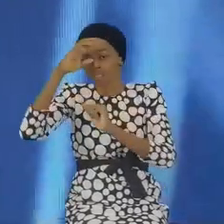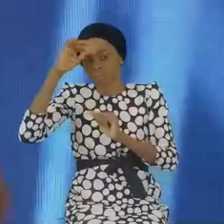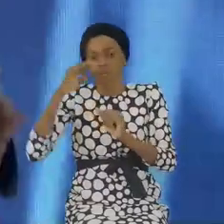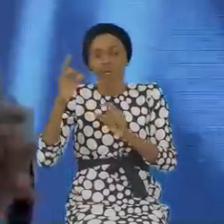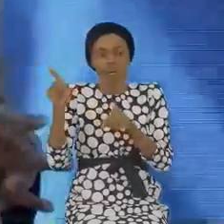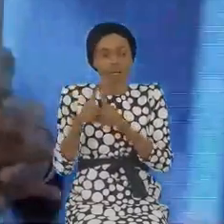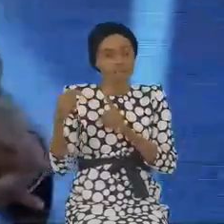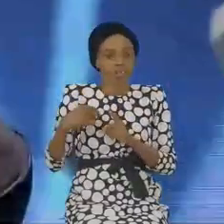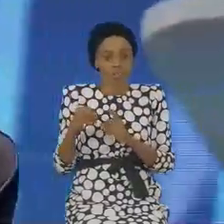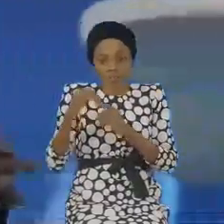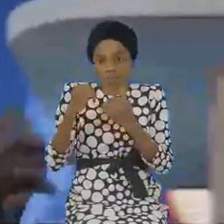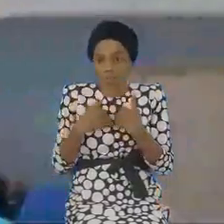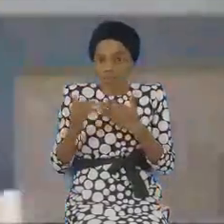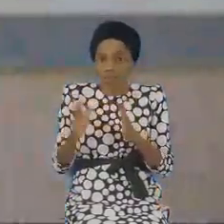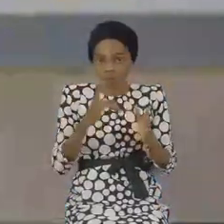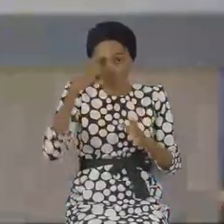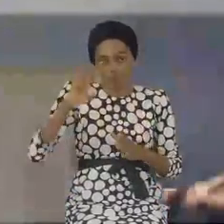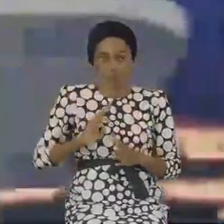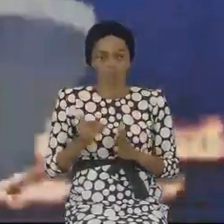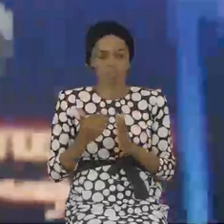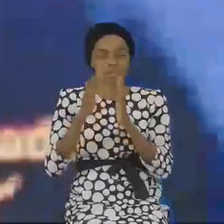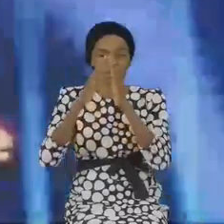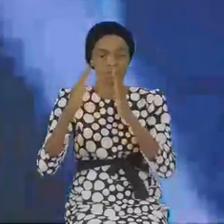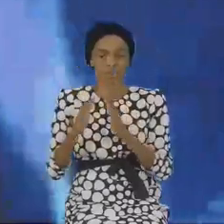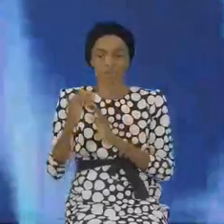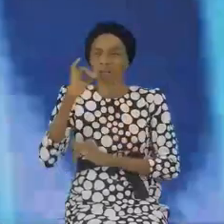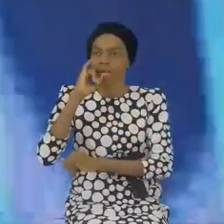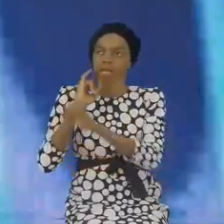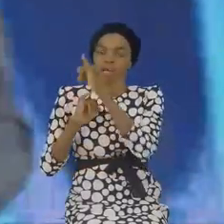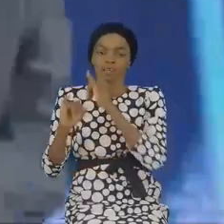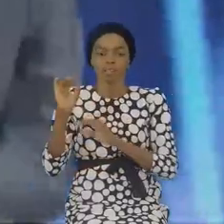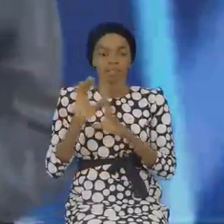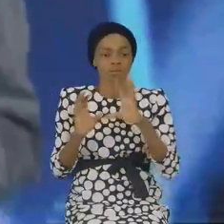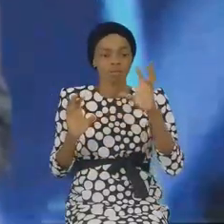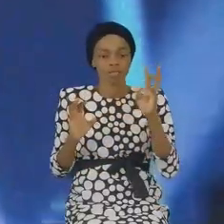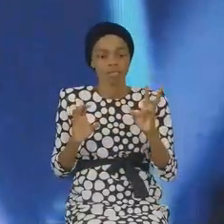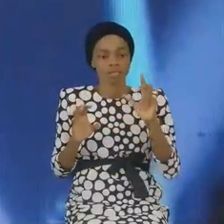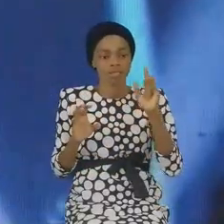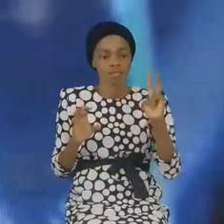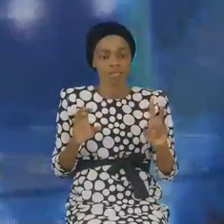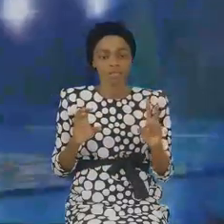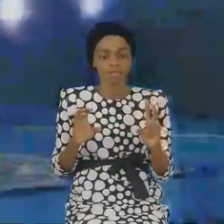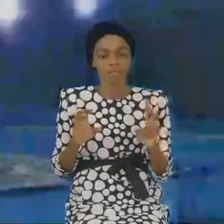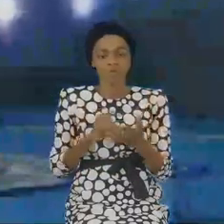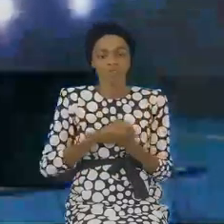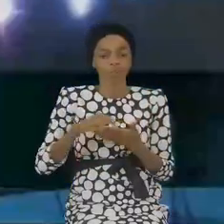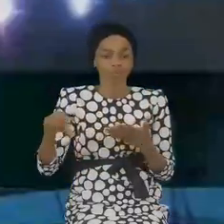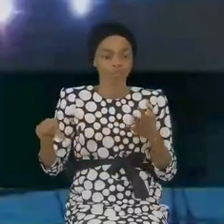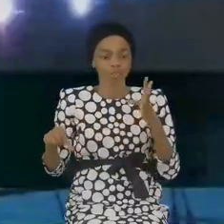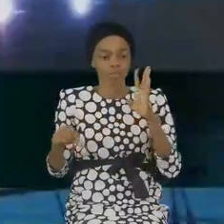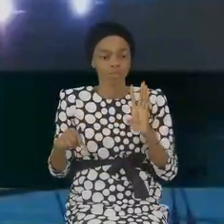nous une ville, une cité. Ésaïe au chapitre 62, verset 4.